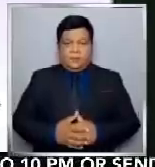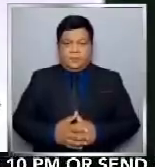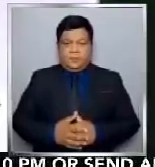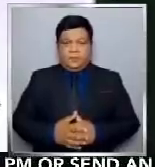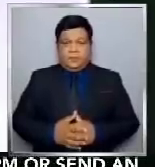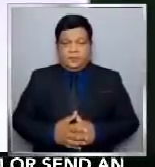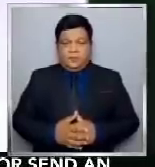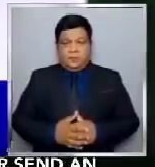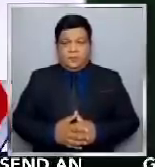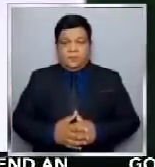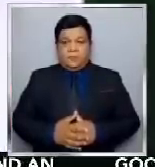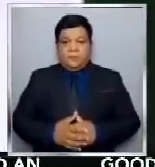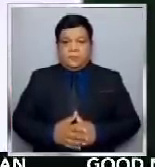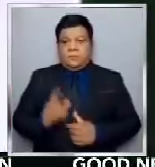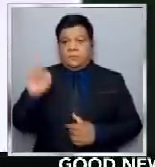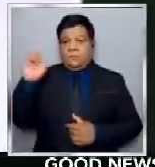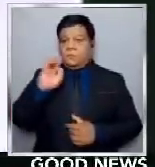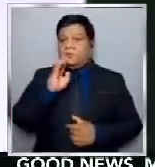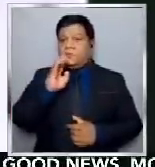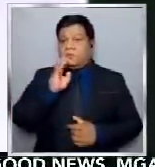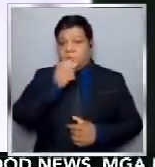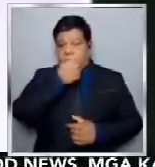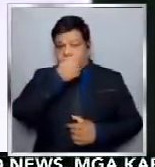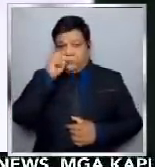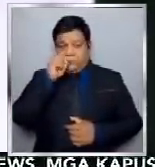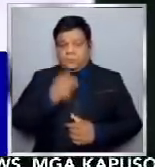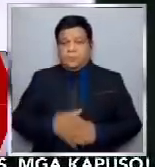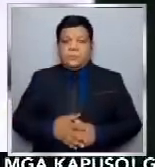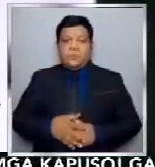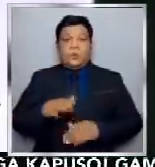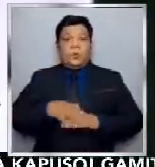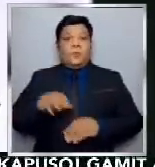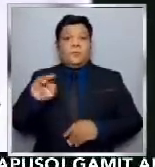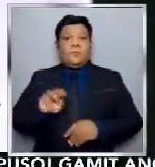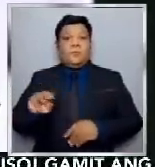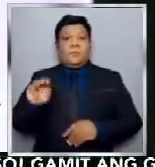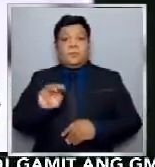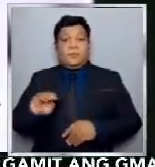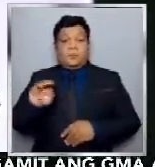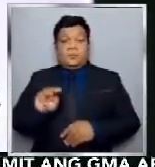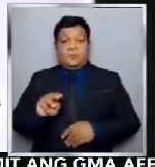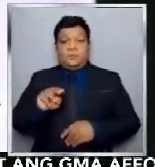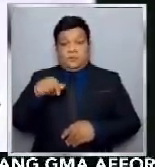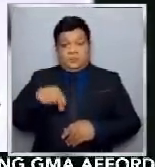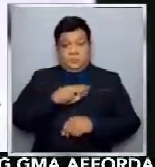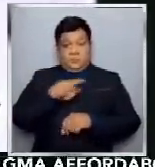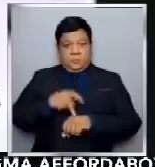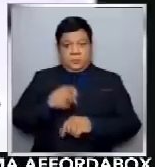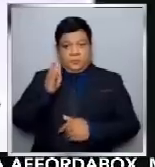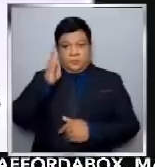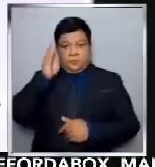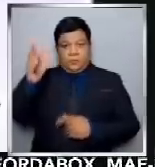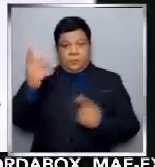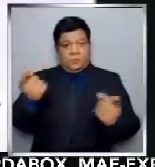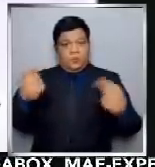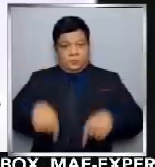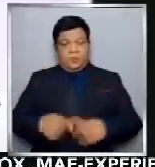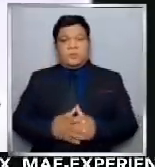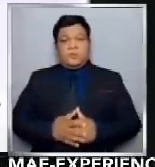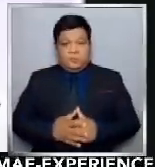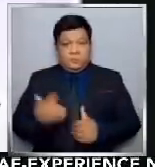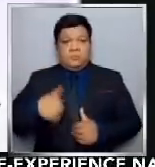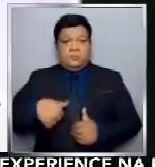Sa Lunes, darating ang bukas ng Pilipinas. Dala po namin ni Senator Lacson